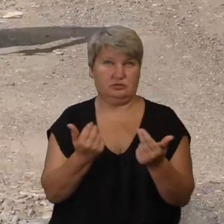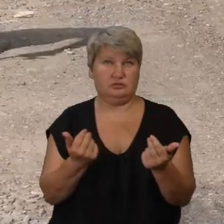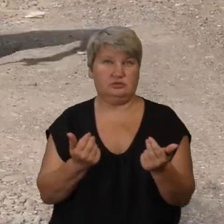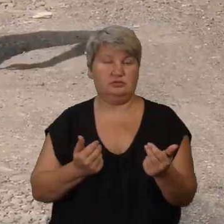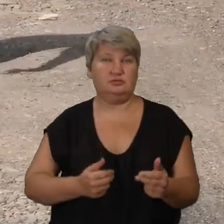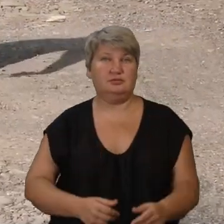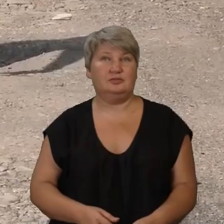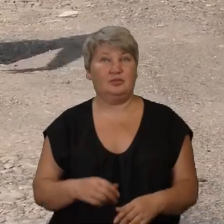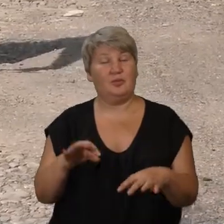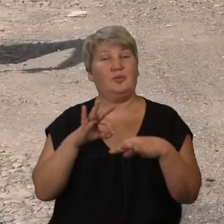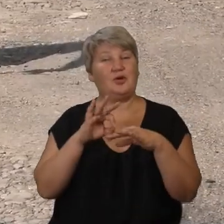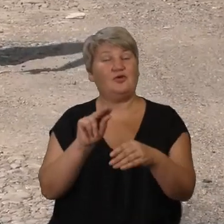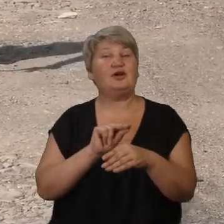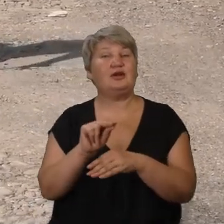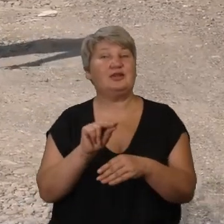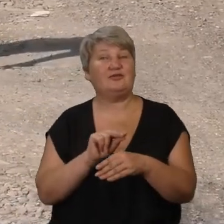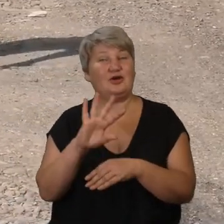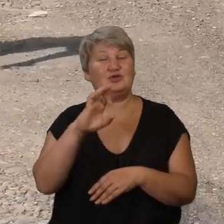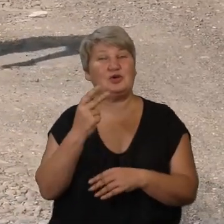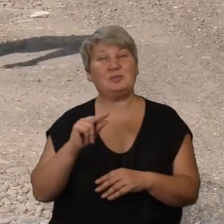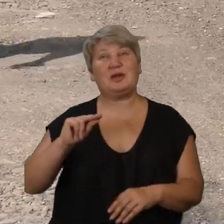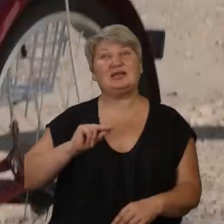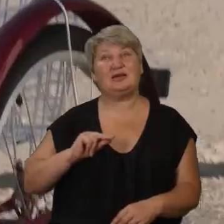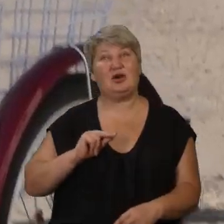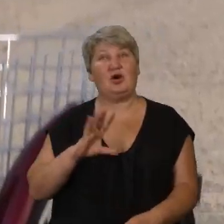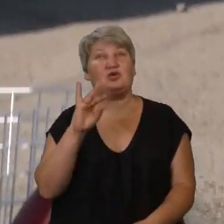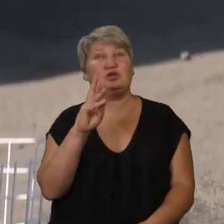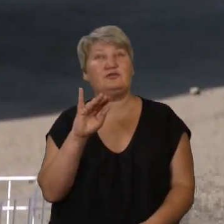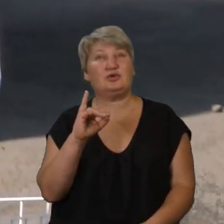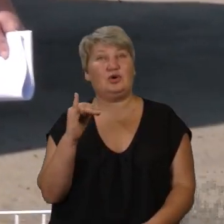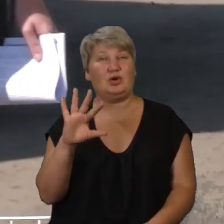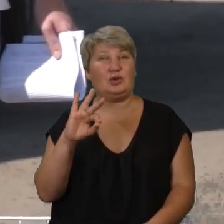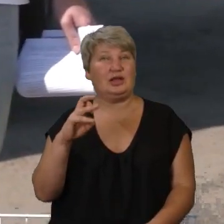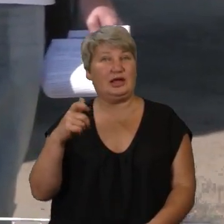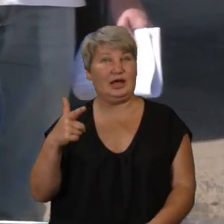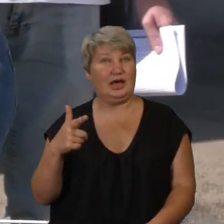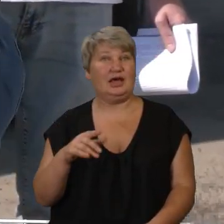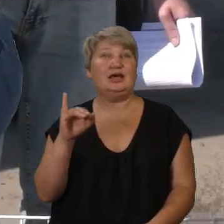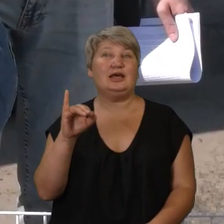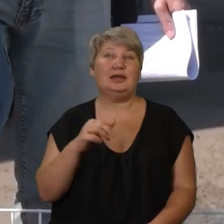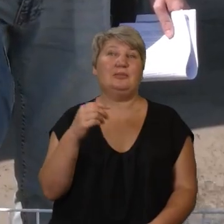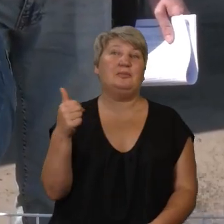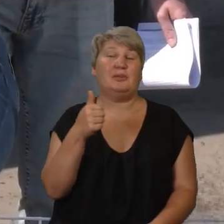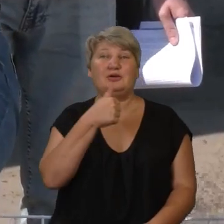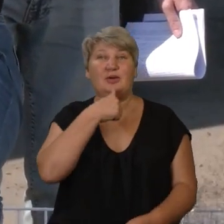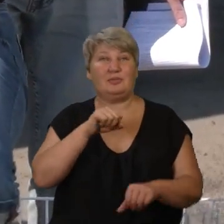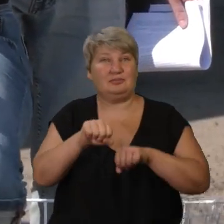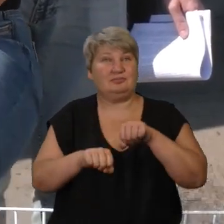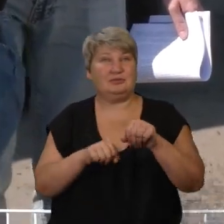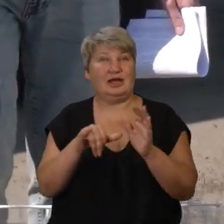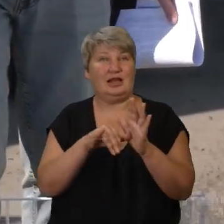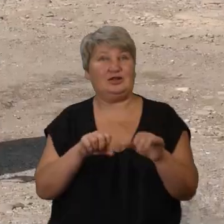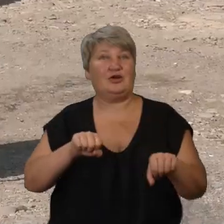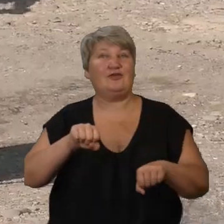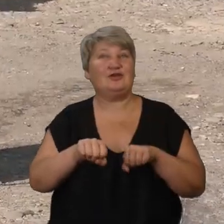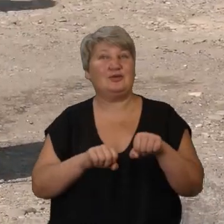проводять інструктаж із соцпрацівникам рожнівської громади а згодом і перші спроби їзди на електровелосипеді